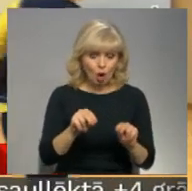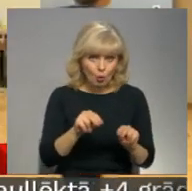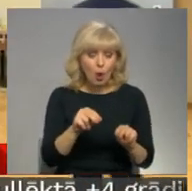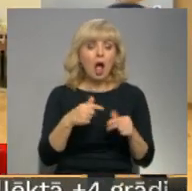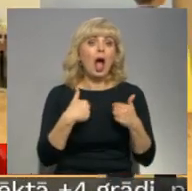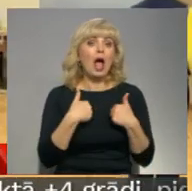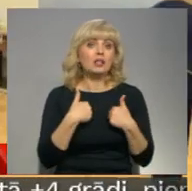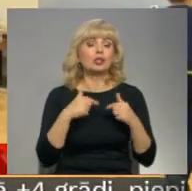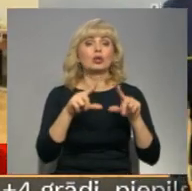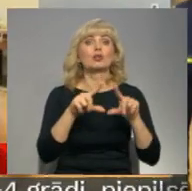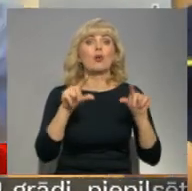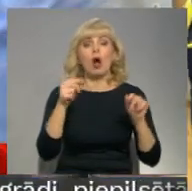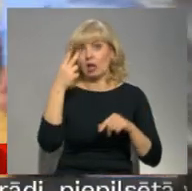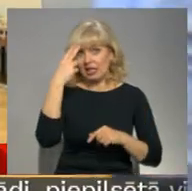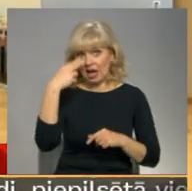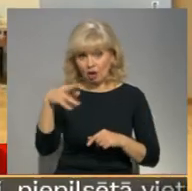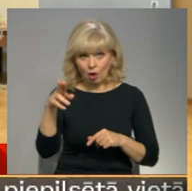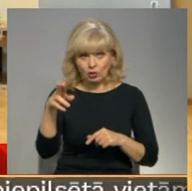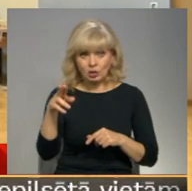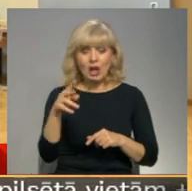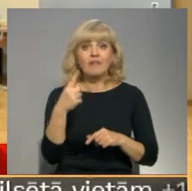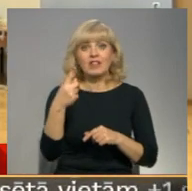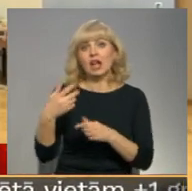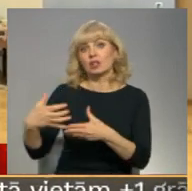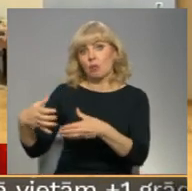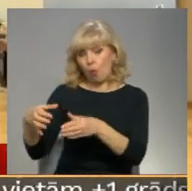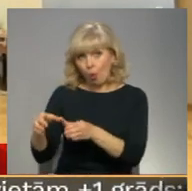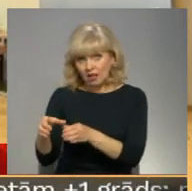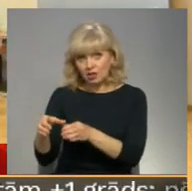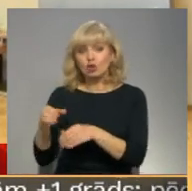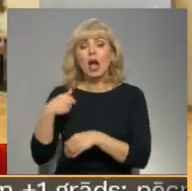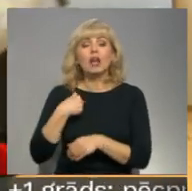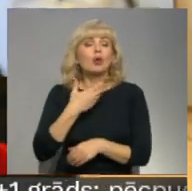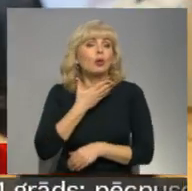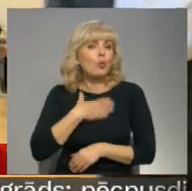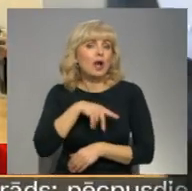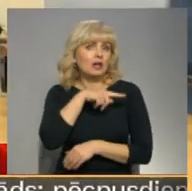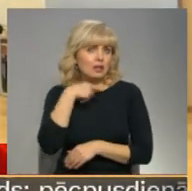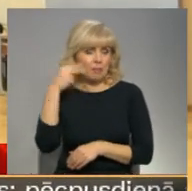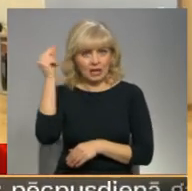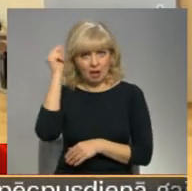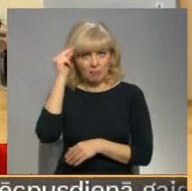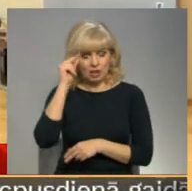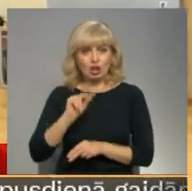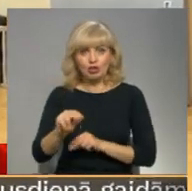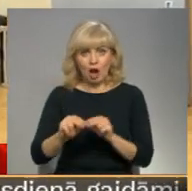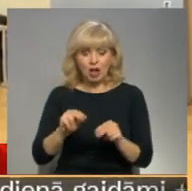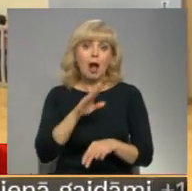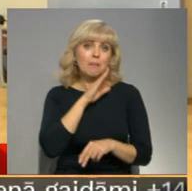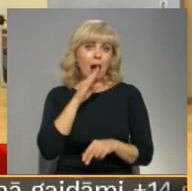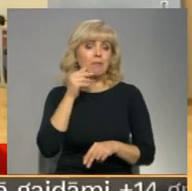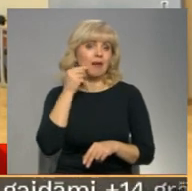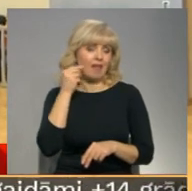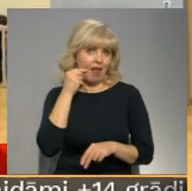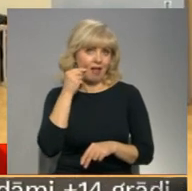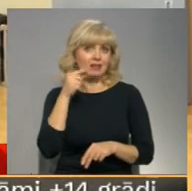Es skolā ieraudzīju, kad ir tāds jauns pulciņš, šaha pulciņš. Un es ļoti gribēju iemācīties šahu, jo mana mamma un tētis mācēja